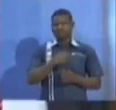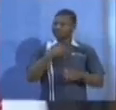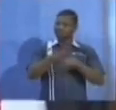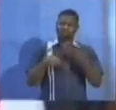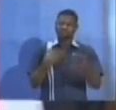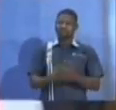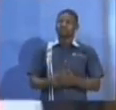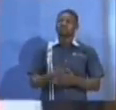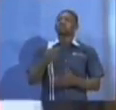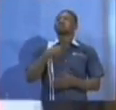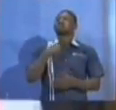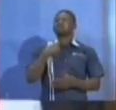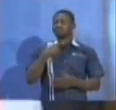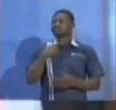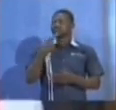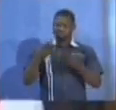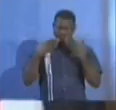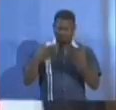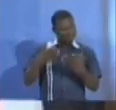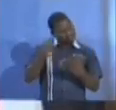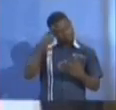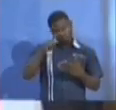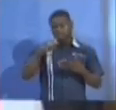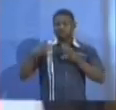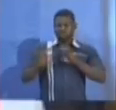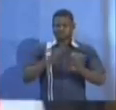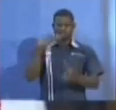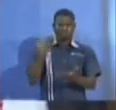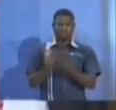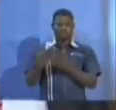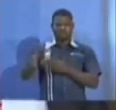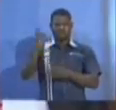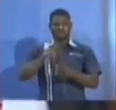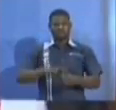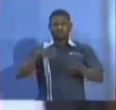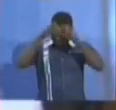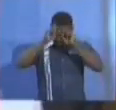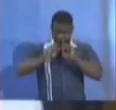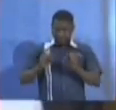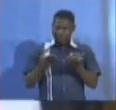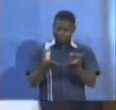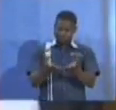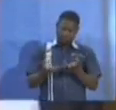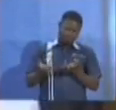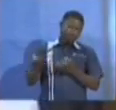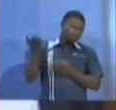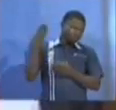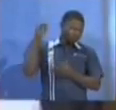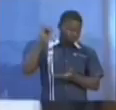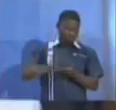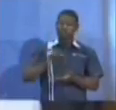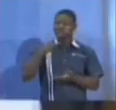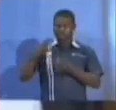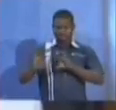salué que tout se soit bien déroulé et le président du Faso tenait à ce que cela soit